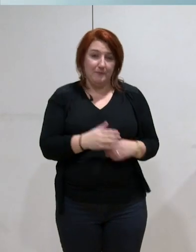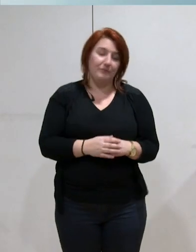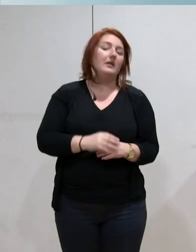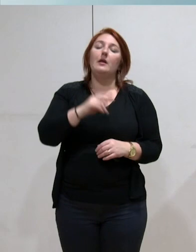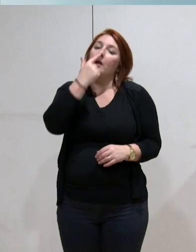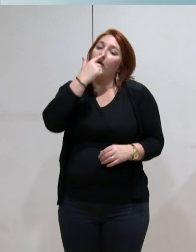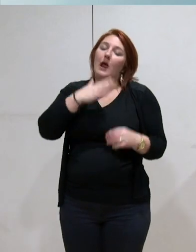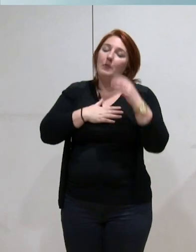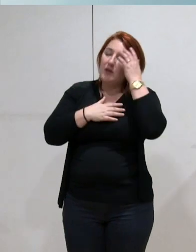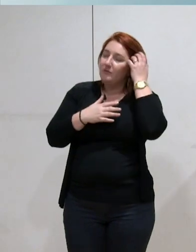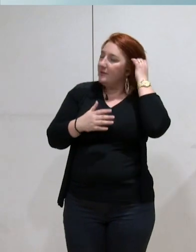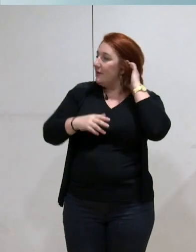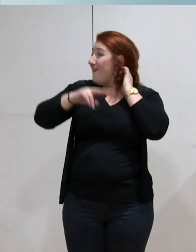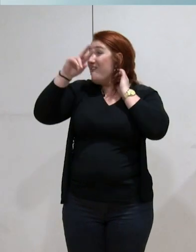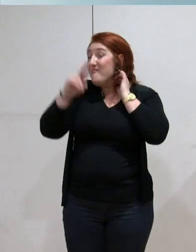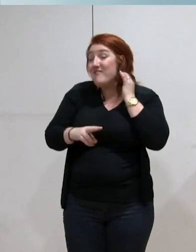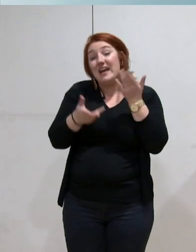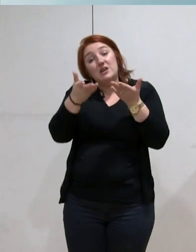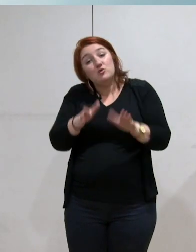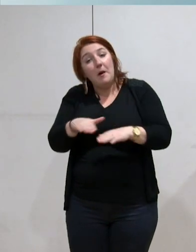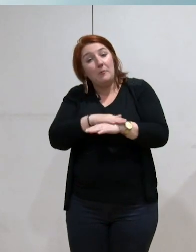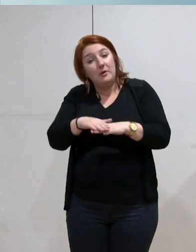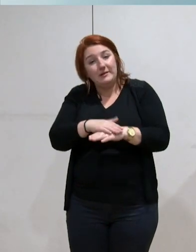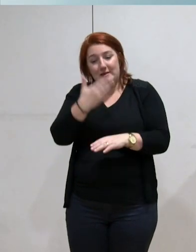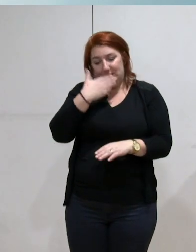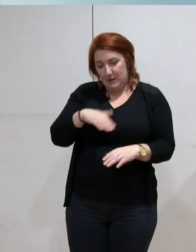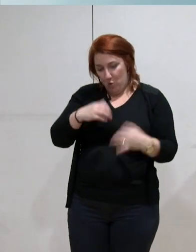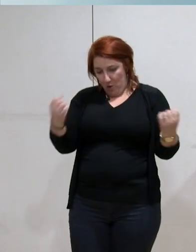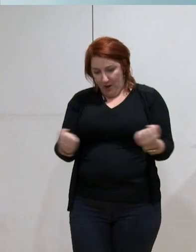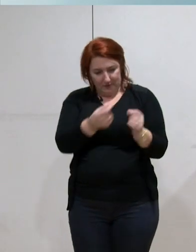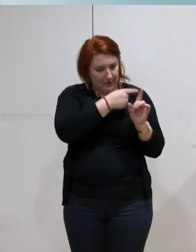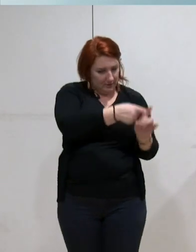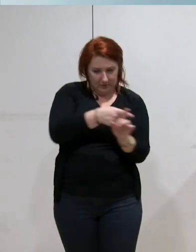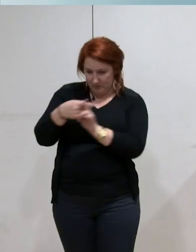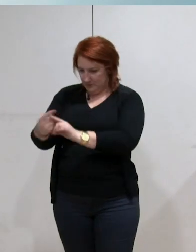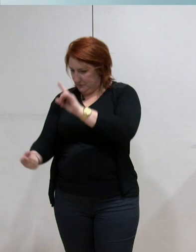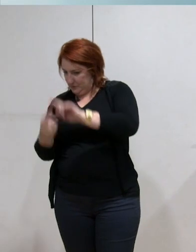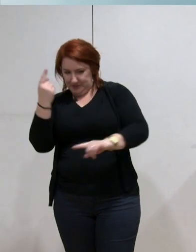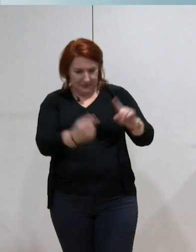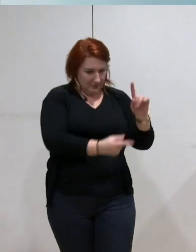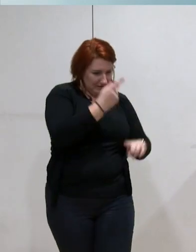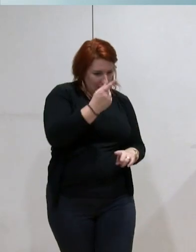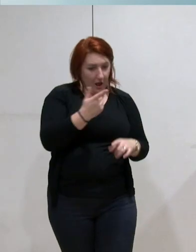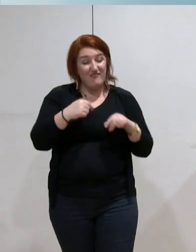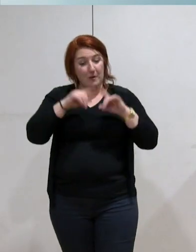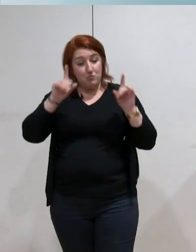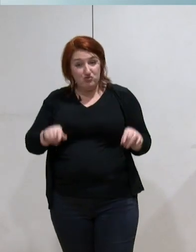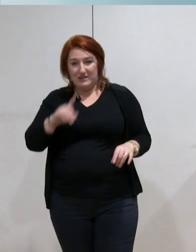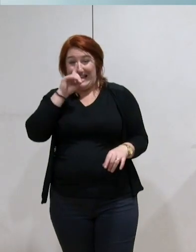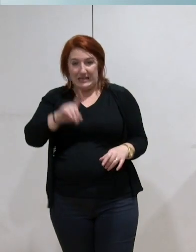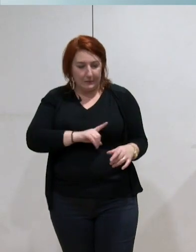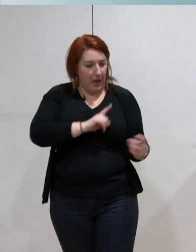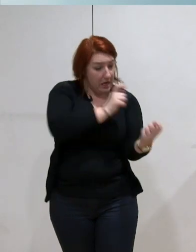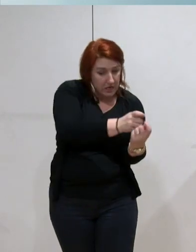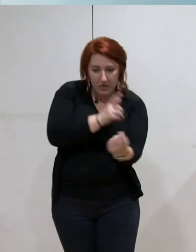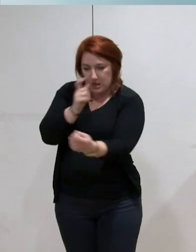terrainl aurait été d'identifier des activités comme spécifiques avec un budget dédié c'est pas